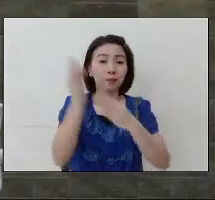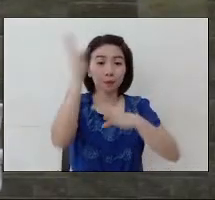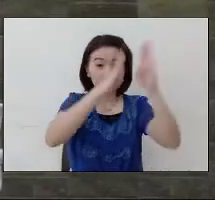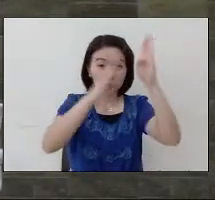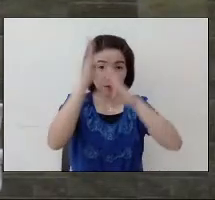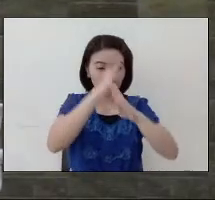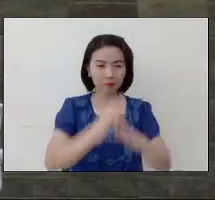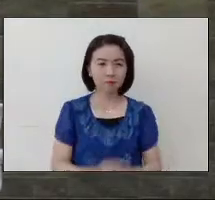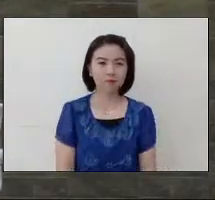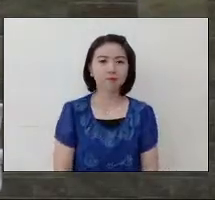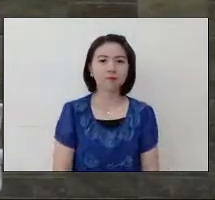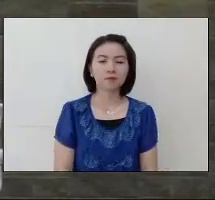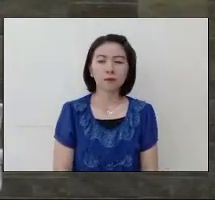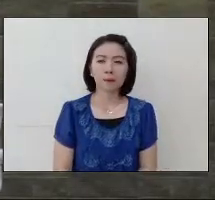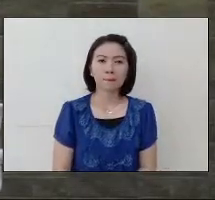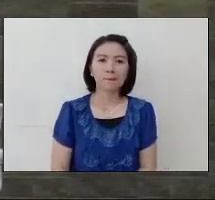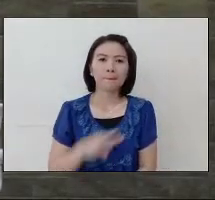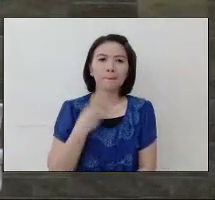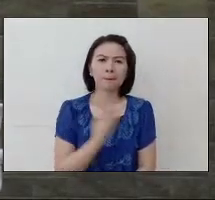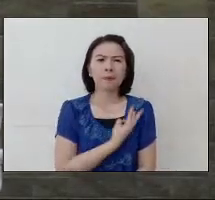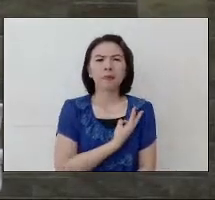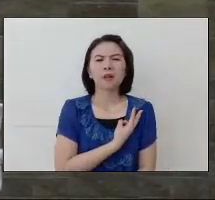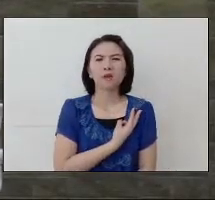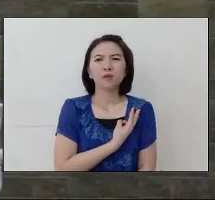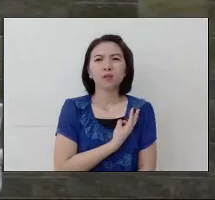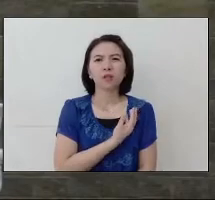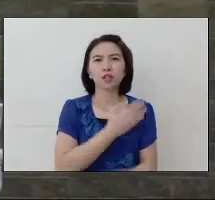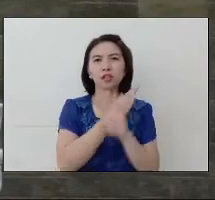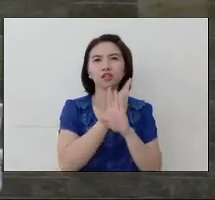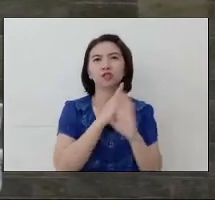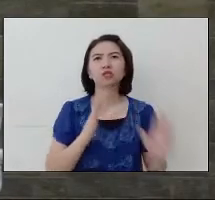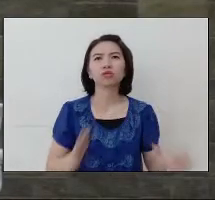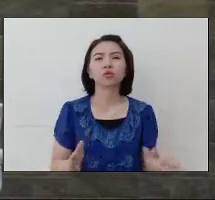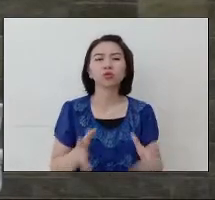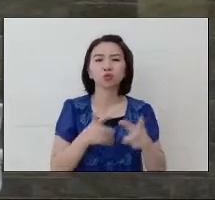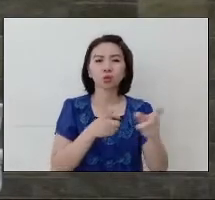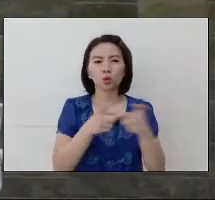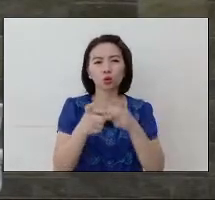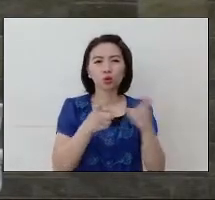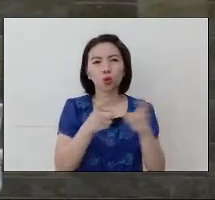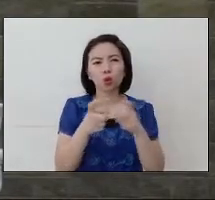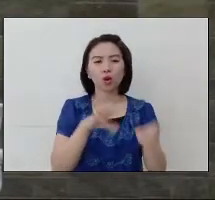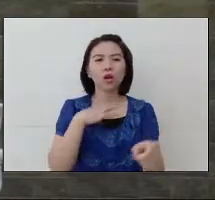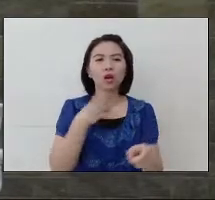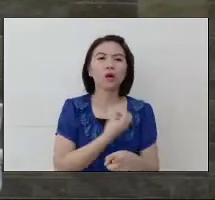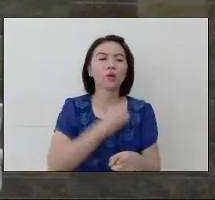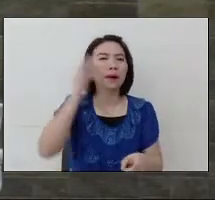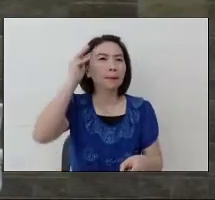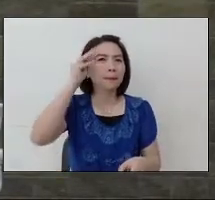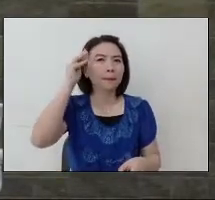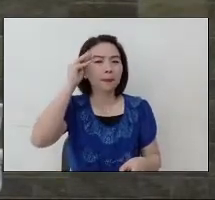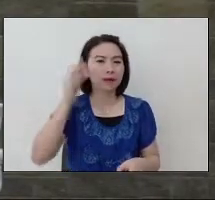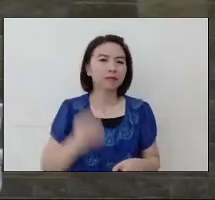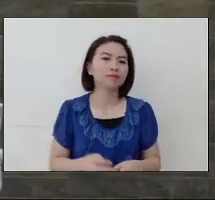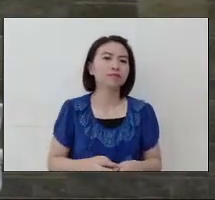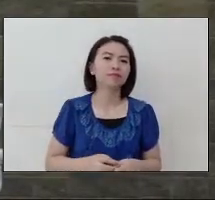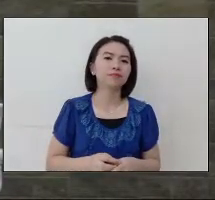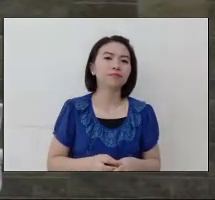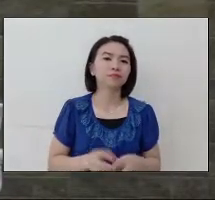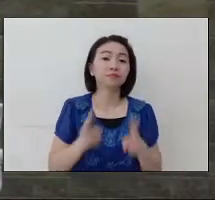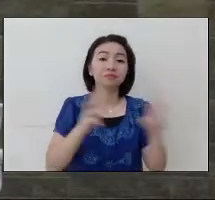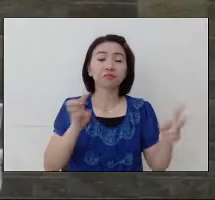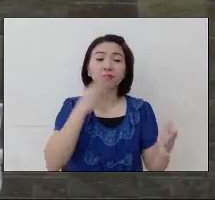We do not control our mind properly. We allow intruders to intrude